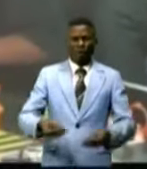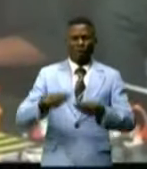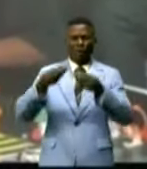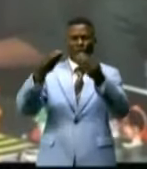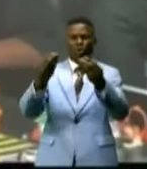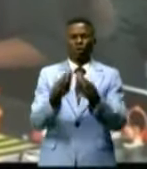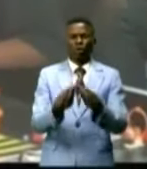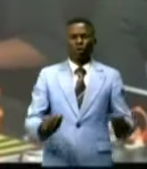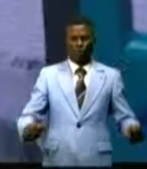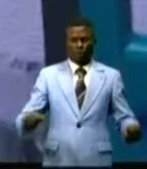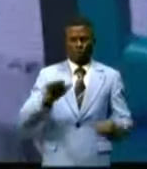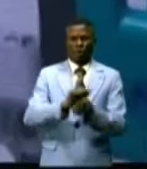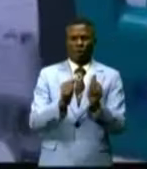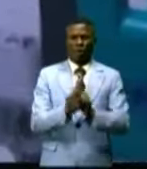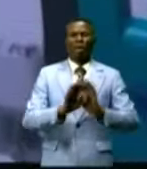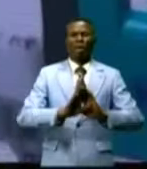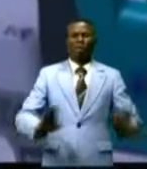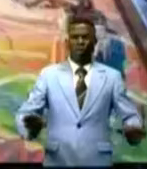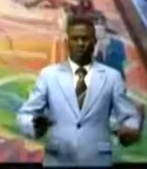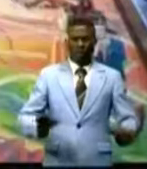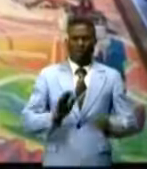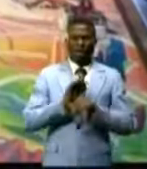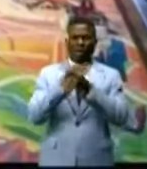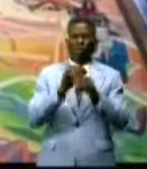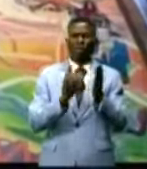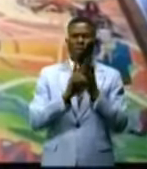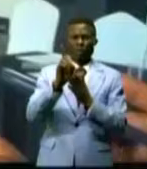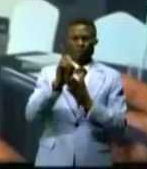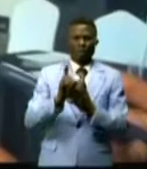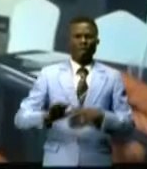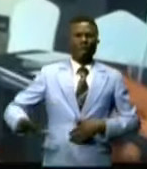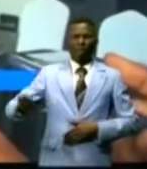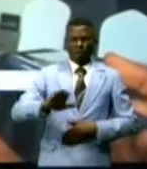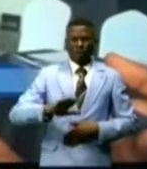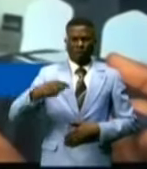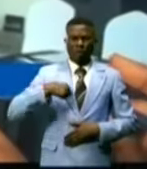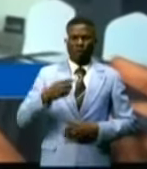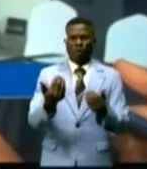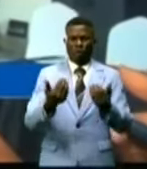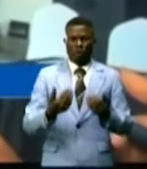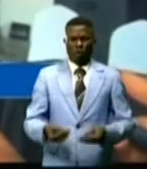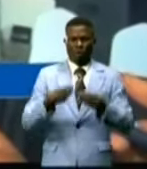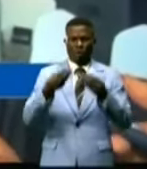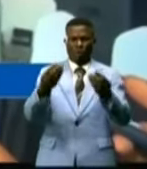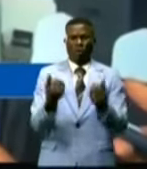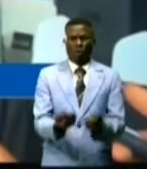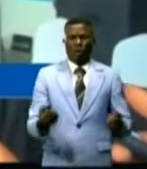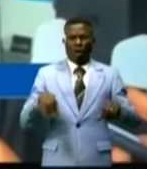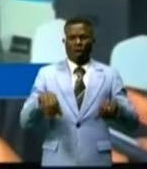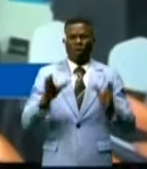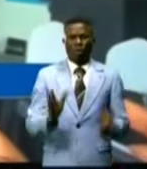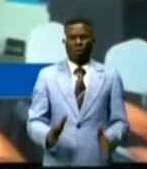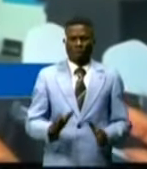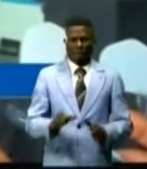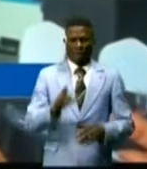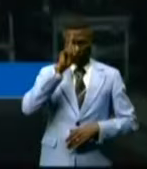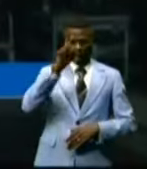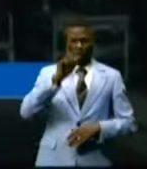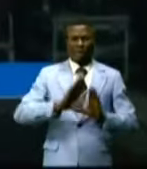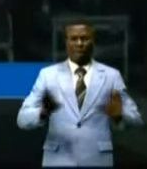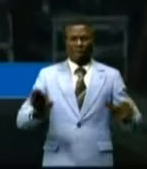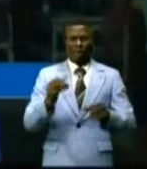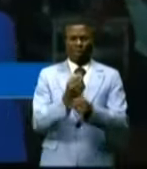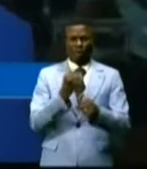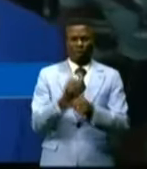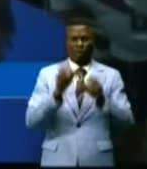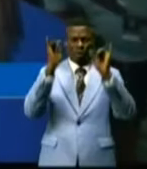des solutions capables de contribuer au développement du pays. Nous voulons donner aux enfants congolais les compétences dans le numérique. Le